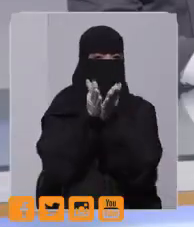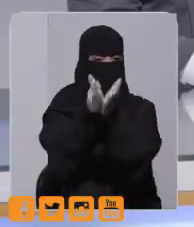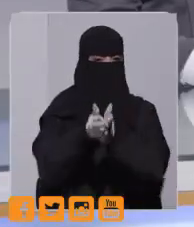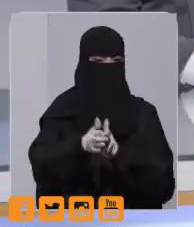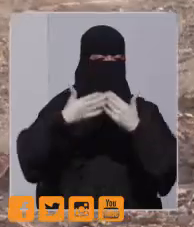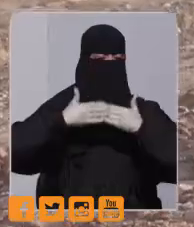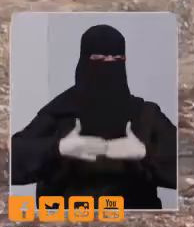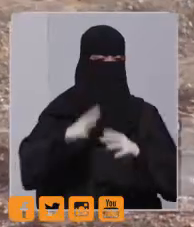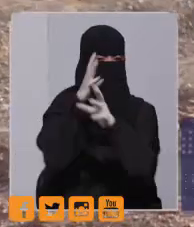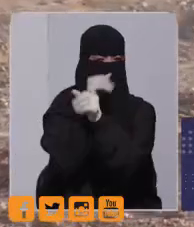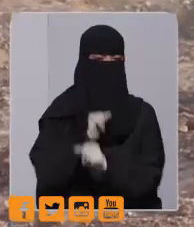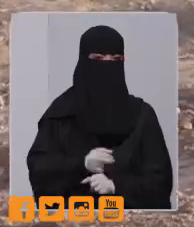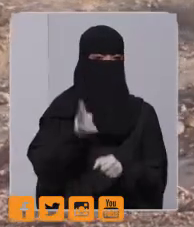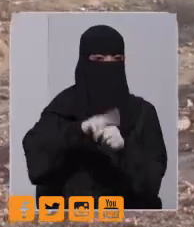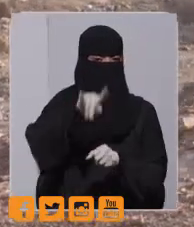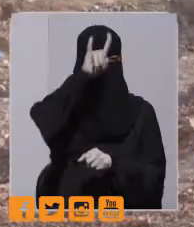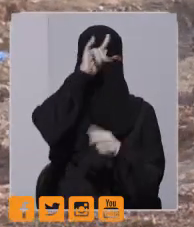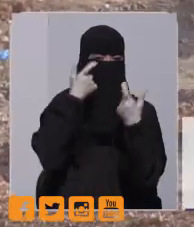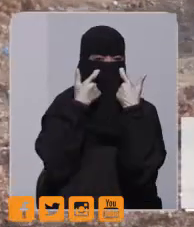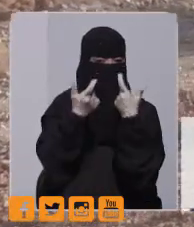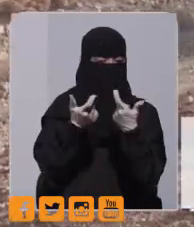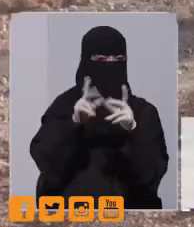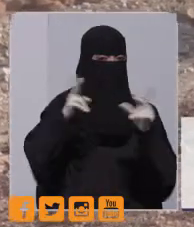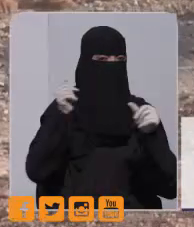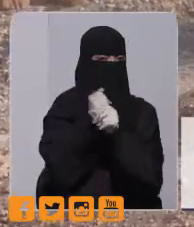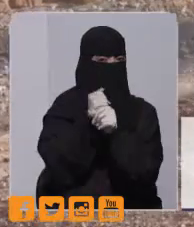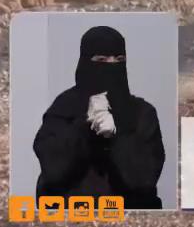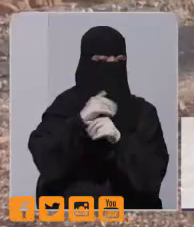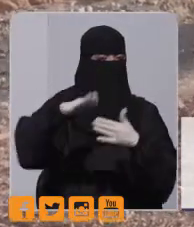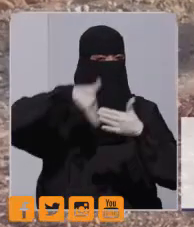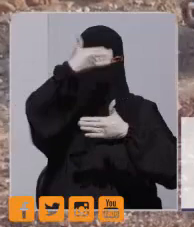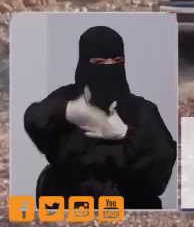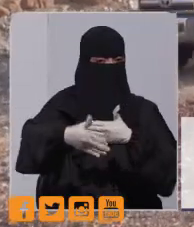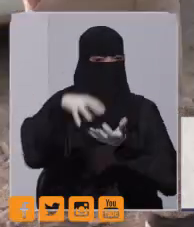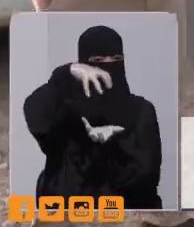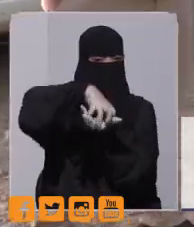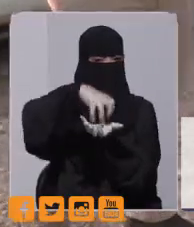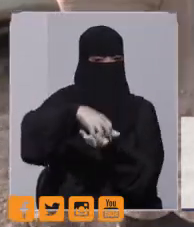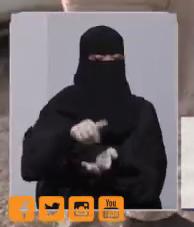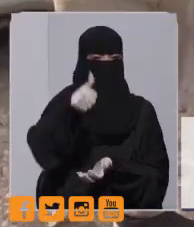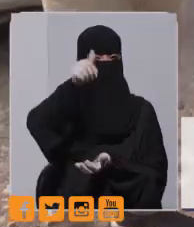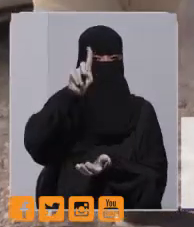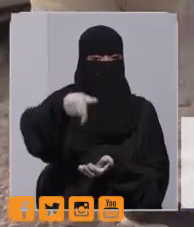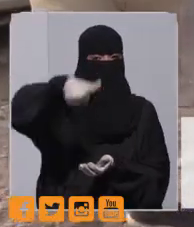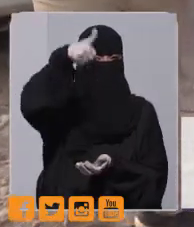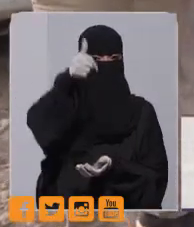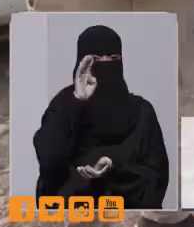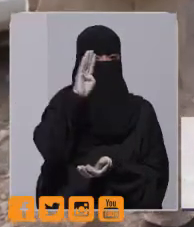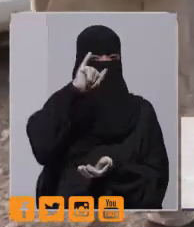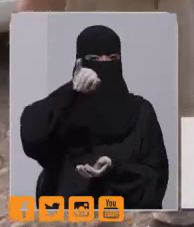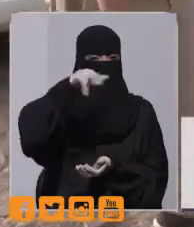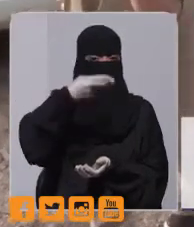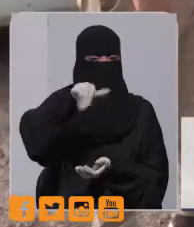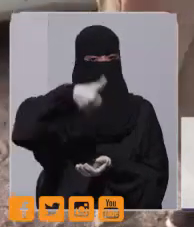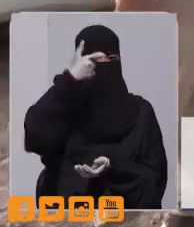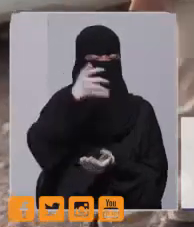وحمايه وتفقد محافظ حضرموت اعمال الرسخ الجهريه في منطقه باج عمان بجانب اداره المرور سابقا